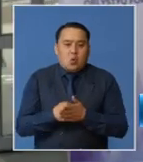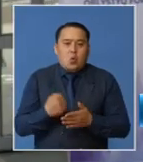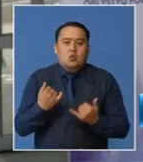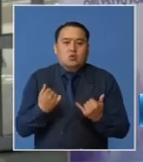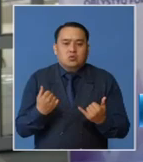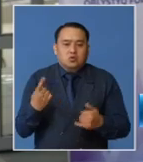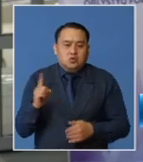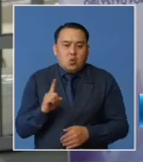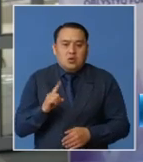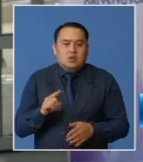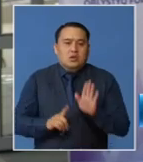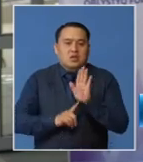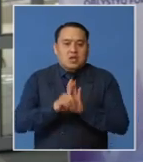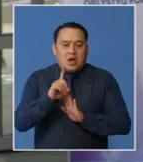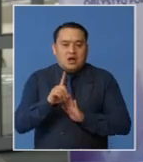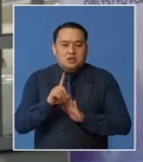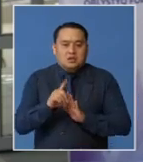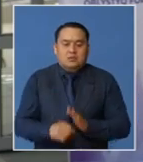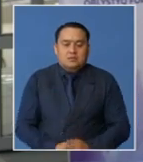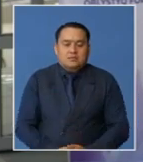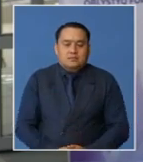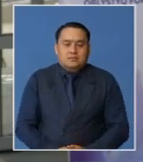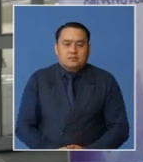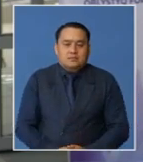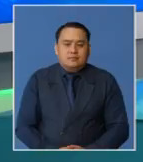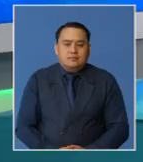что уже начинается резонансная тревога.